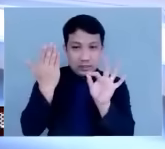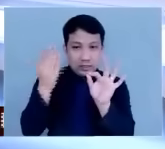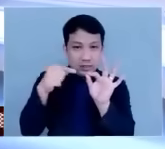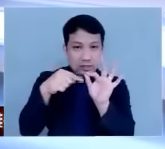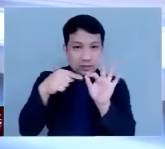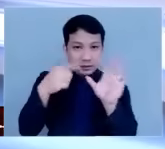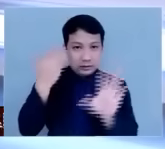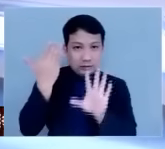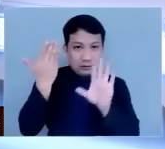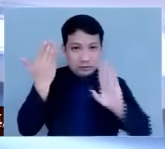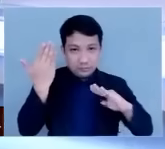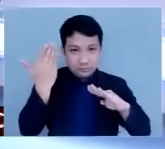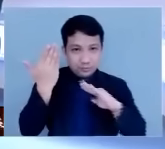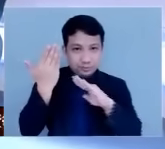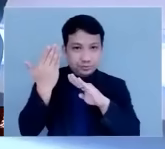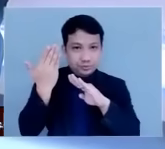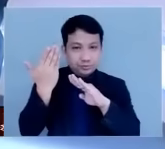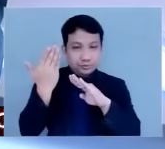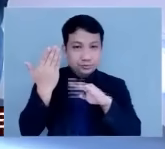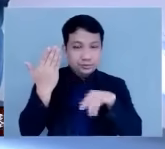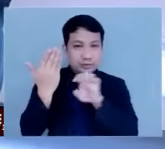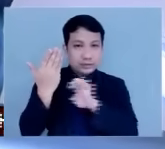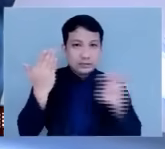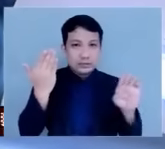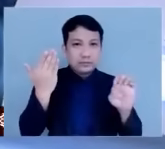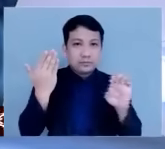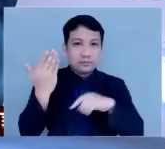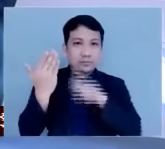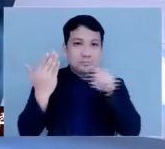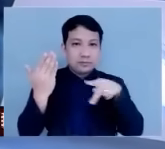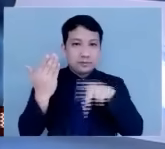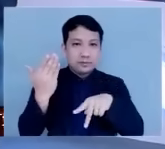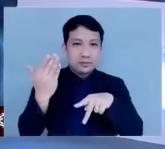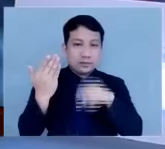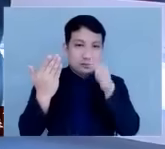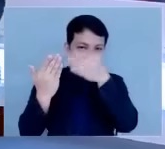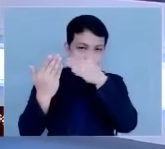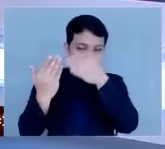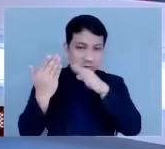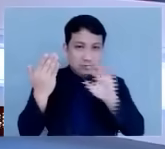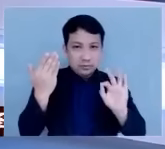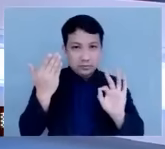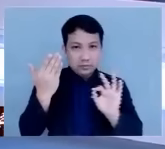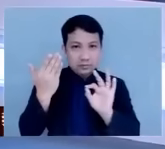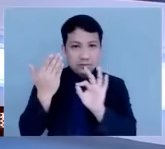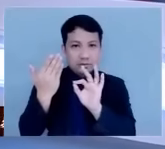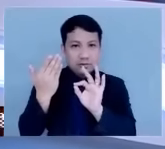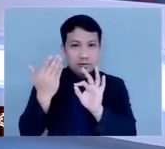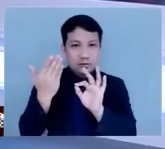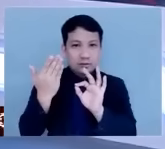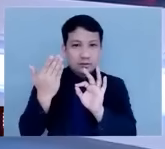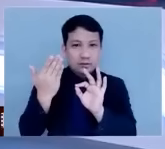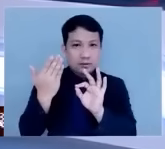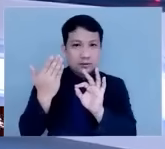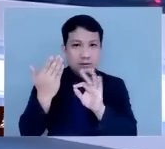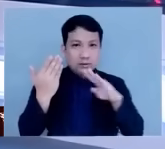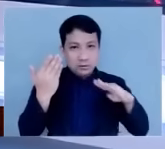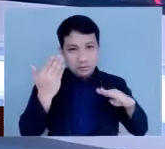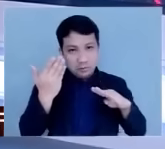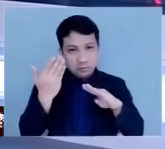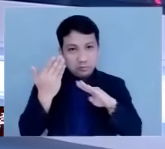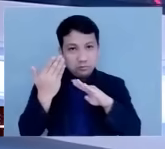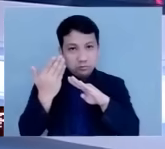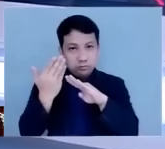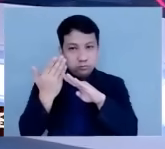Nasa eastern side pa siya ng Kabikulan at hindi pa gumagalaw at ang track po niyan eh medyo